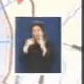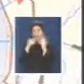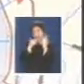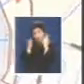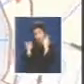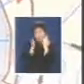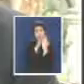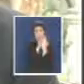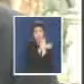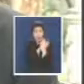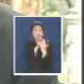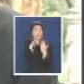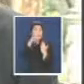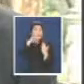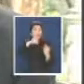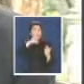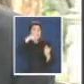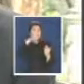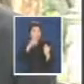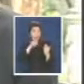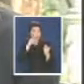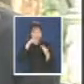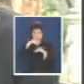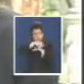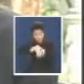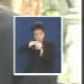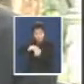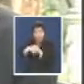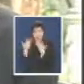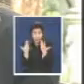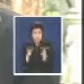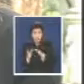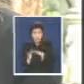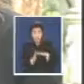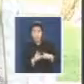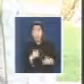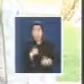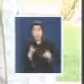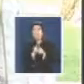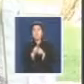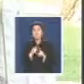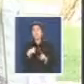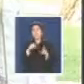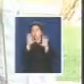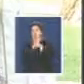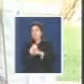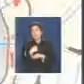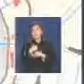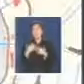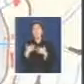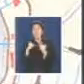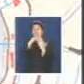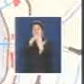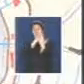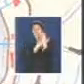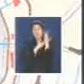กของแม่น้ำเจ้าพระยาขุดลอกคูคลองนะคะแล้วก ็แต่เราจะไม่ใช่ว่าไปพยายามกั้นไม่ให้ลงมายังไง